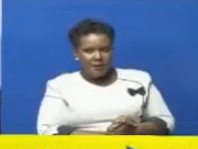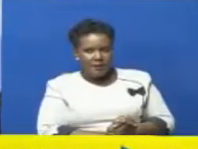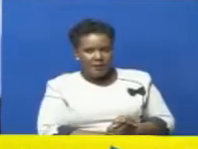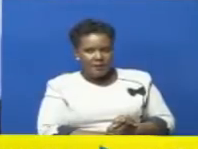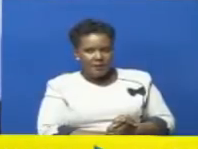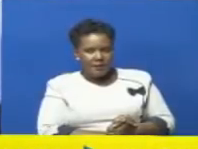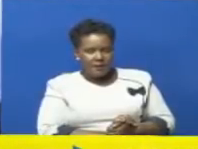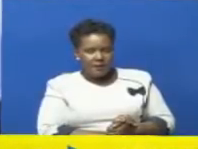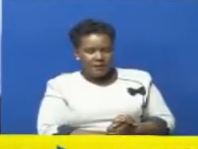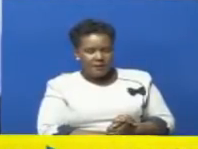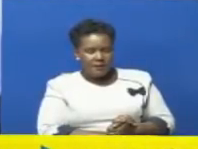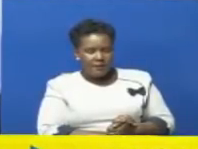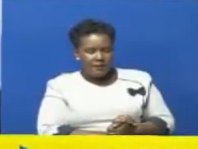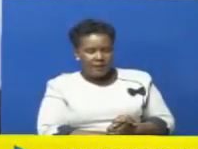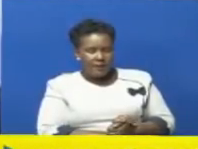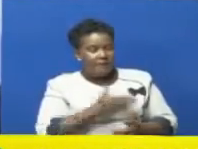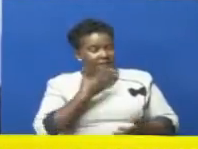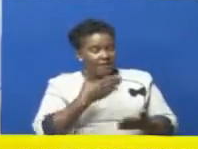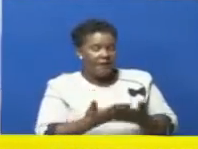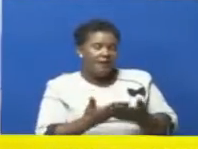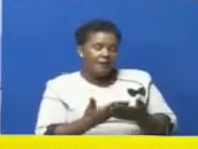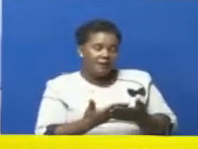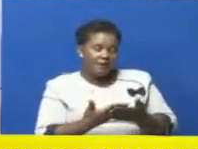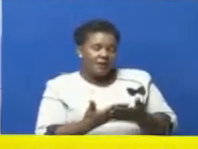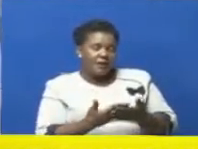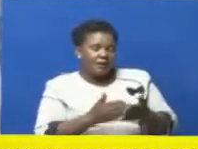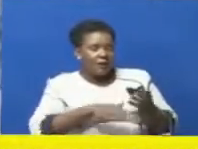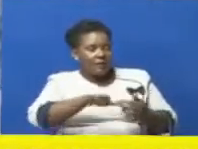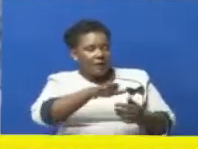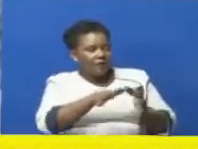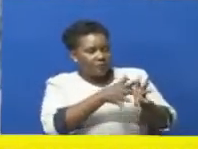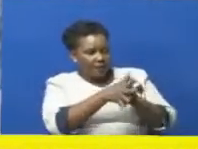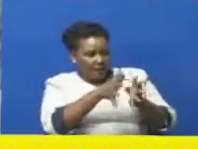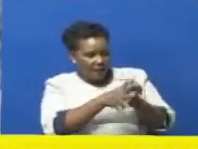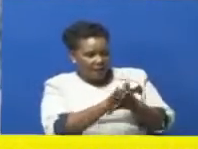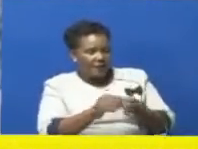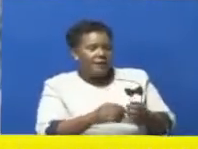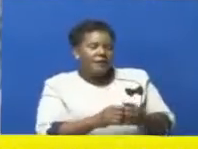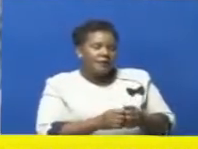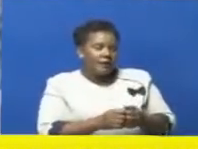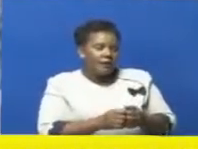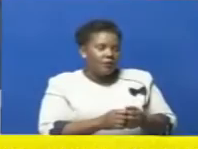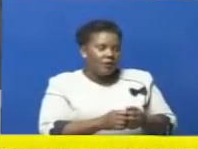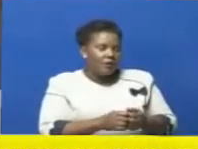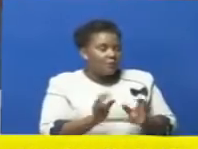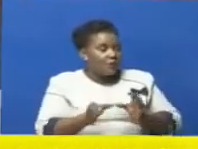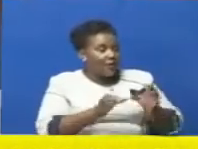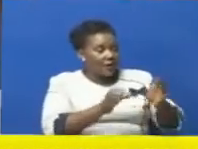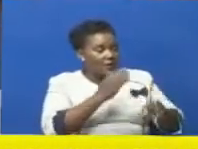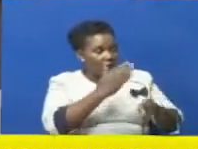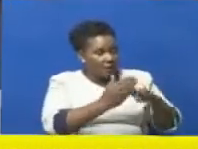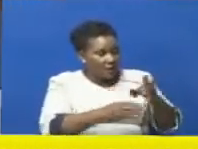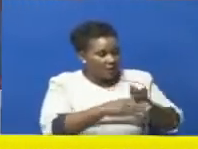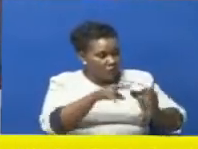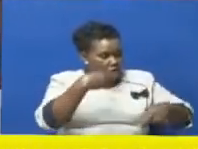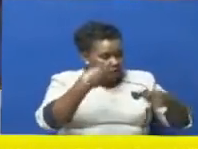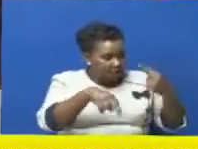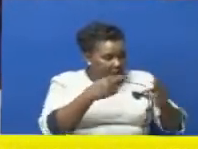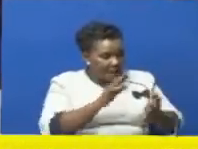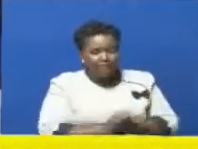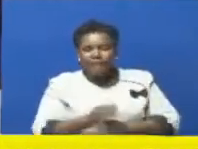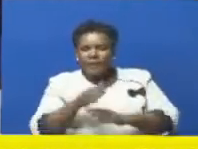kwenye maeneo tajwa, maeneo kama nilivyoyaelezea, uwekezaji wa hoteli, lodge. Miongoni